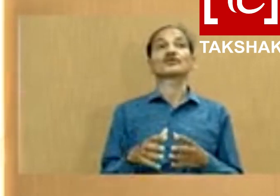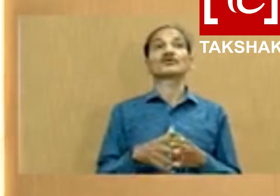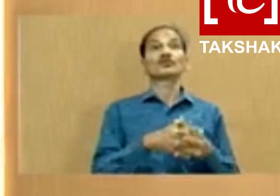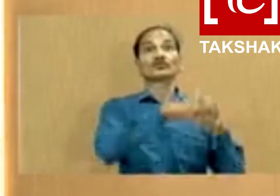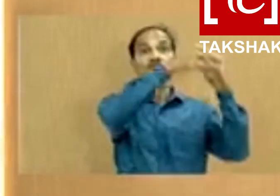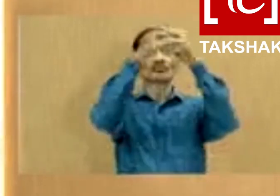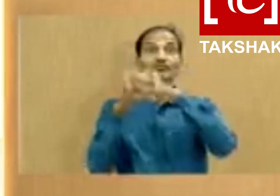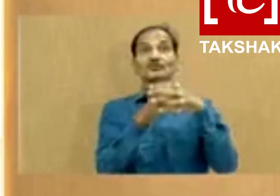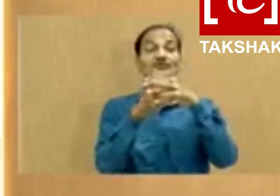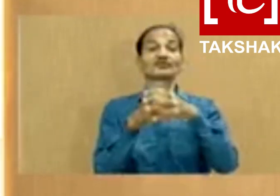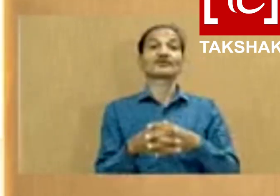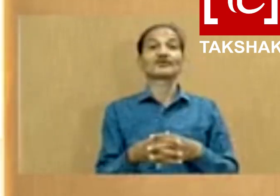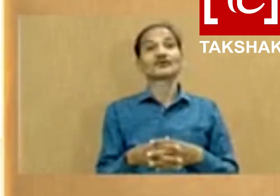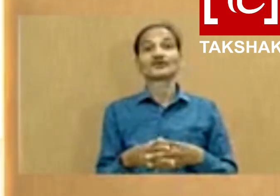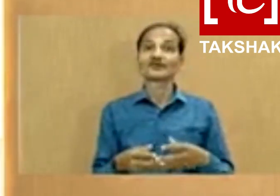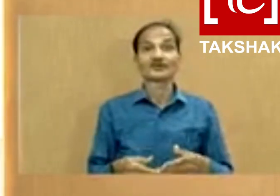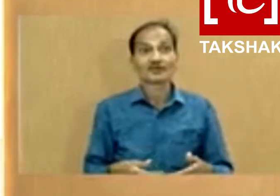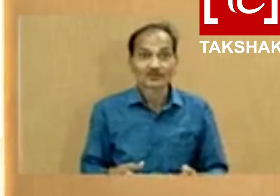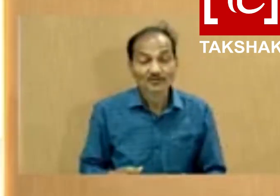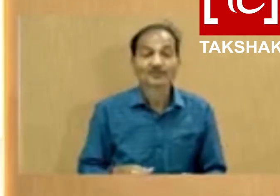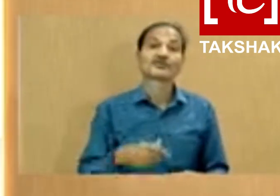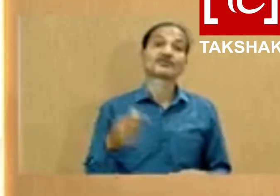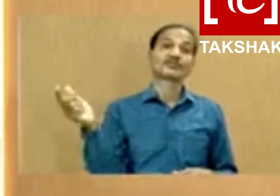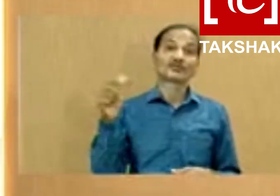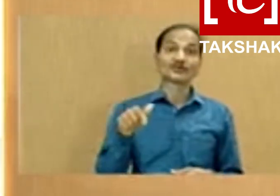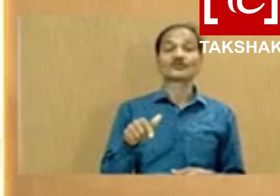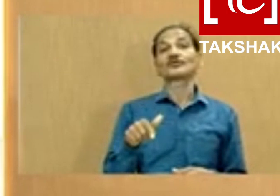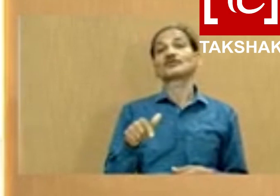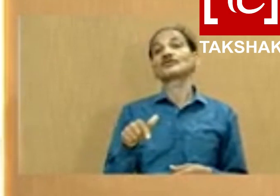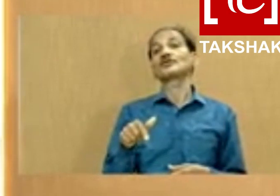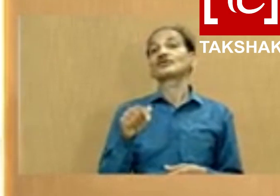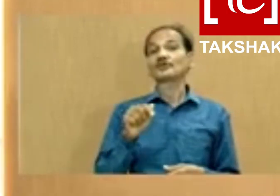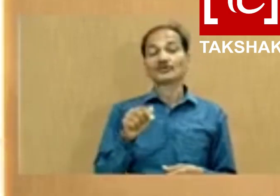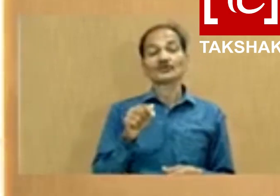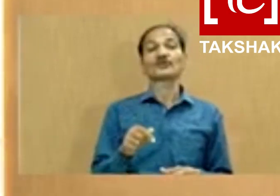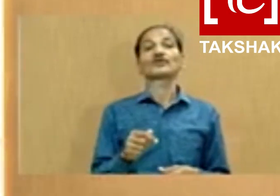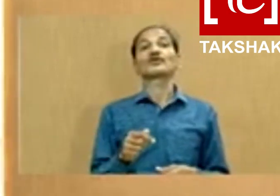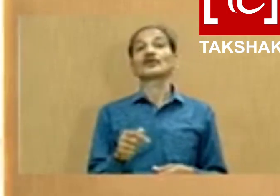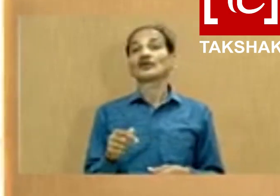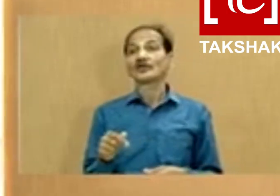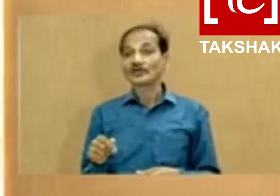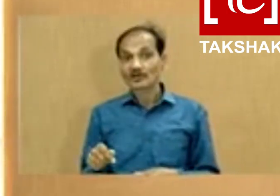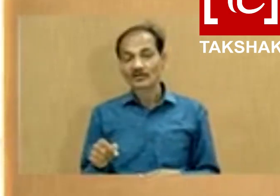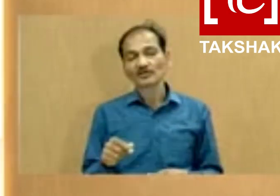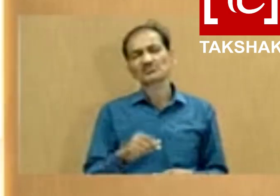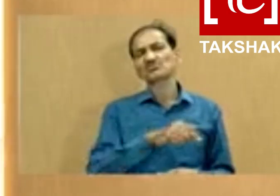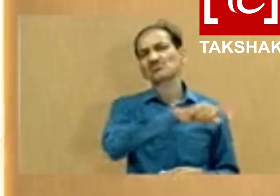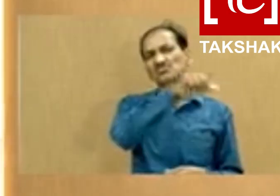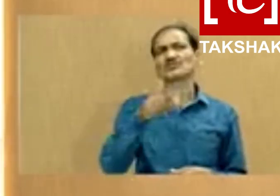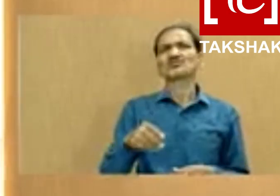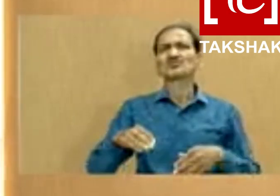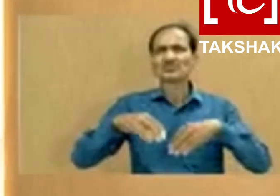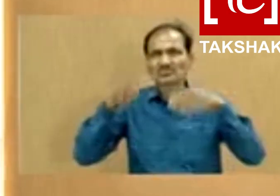କରି ରାଜ୍ୟ ତ୍ୟାଗ କରି ଭିକ୍ଷୁ ସମାନ ଭାର୍ଯ୍ୟା ଏବଂ ଭାଇଙ୍କୁ ଧରି